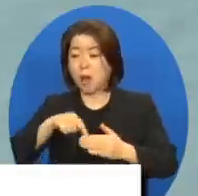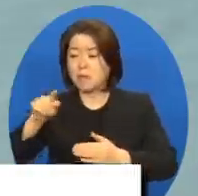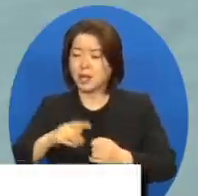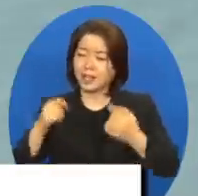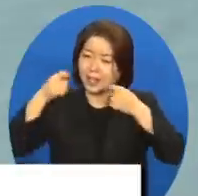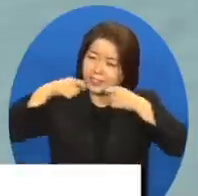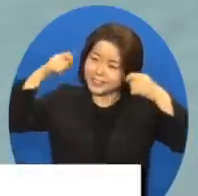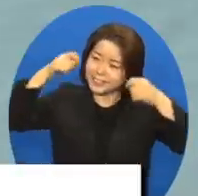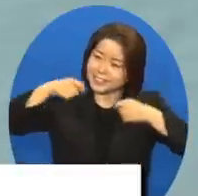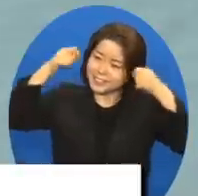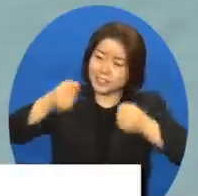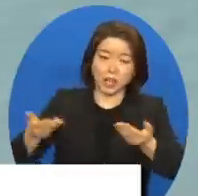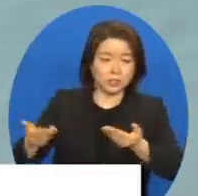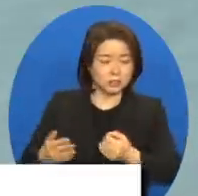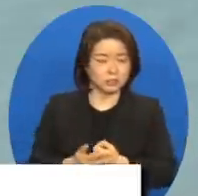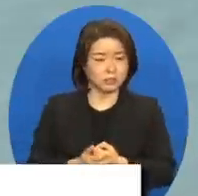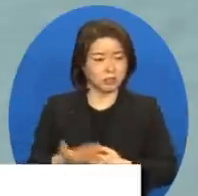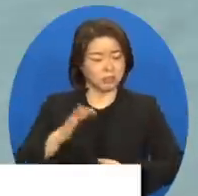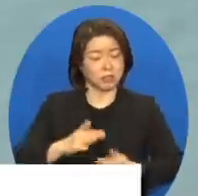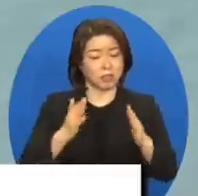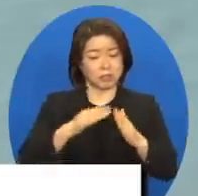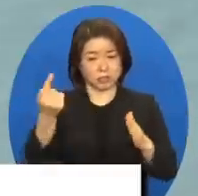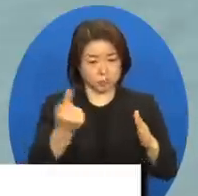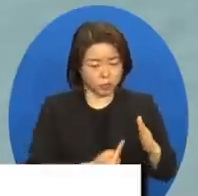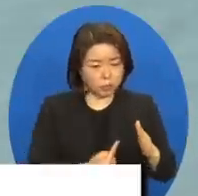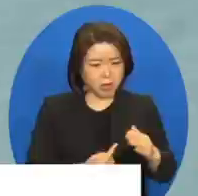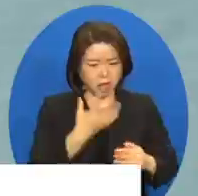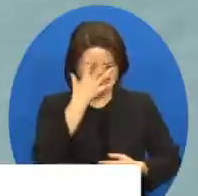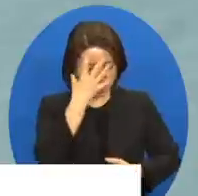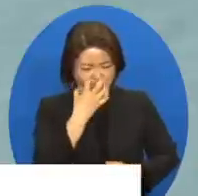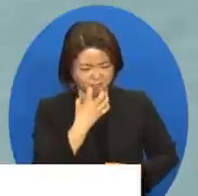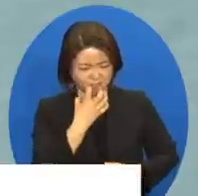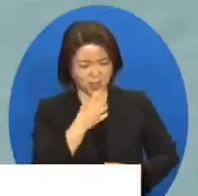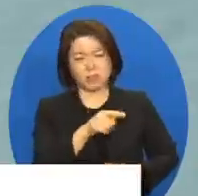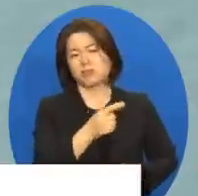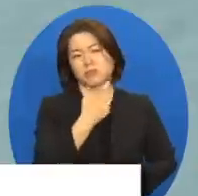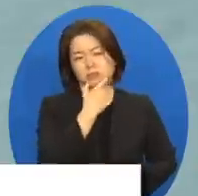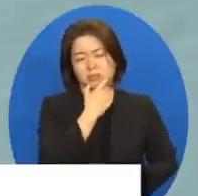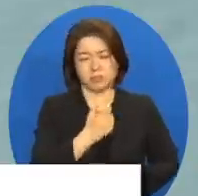항상 웃으시면서 집에만 오면 인상을 쓰잖아요.